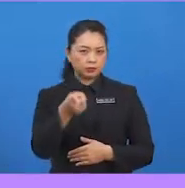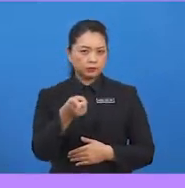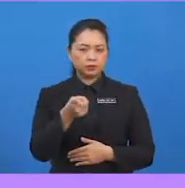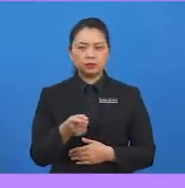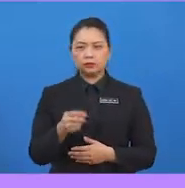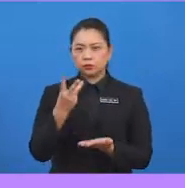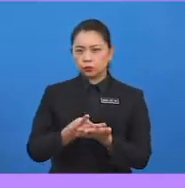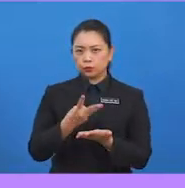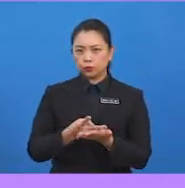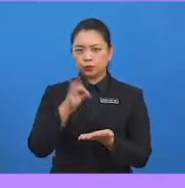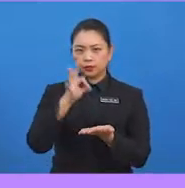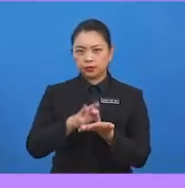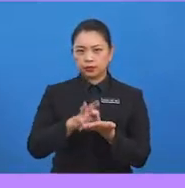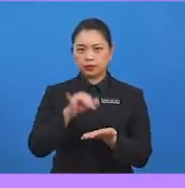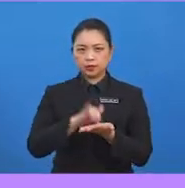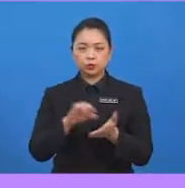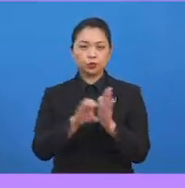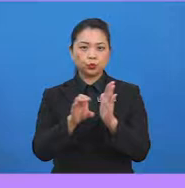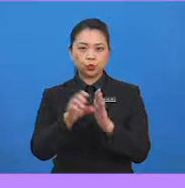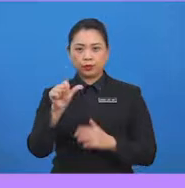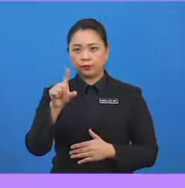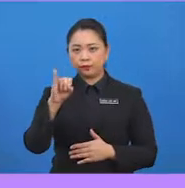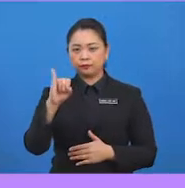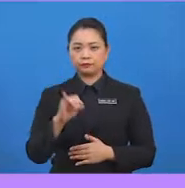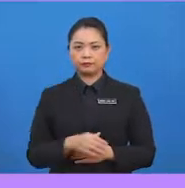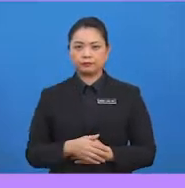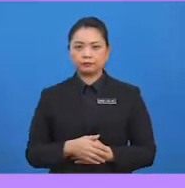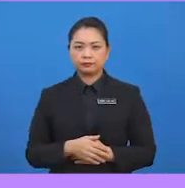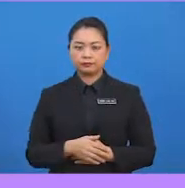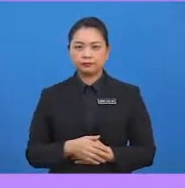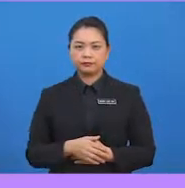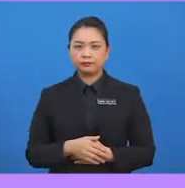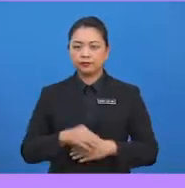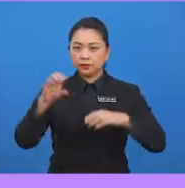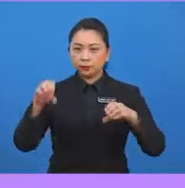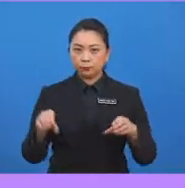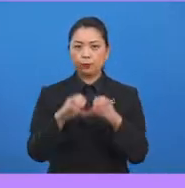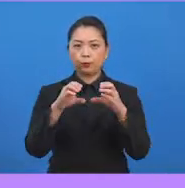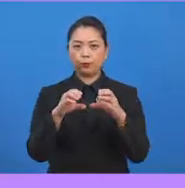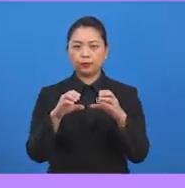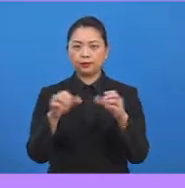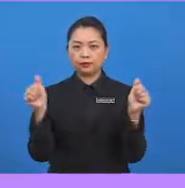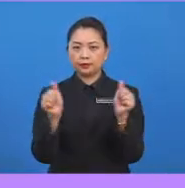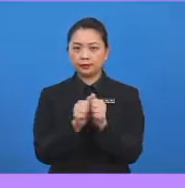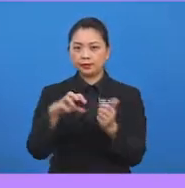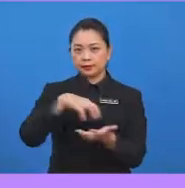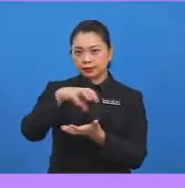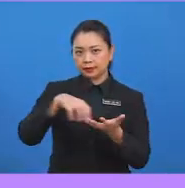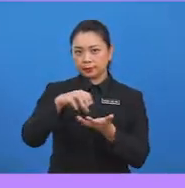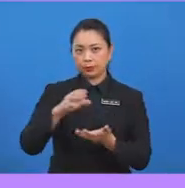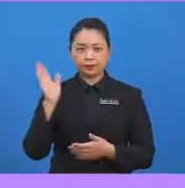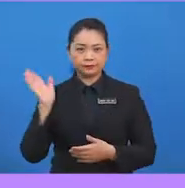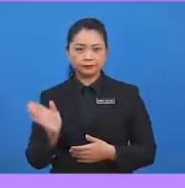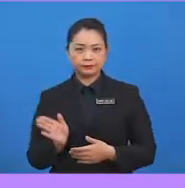itu juga adalah contoh alloy? Alloy cupro-nikel diperbuat daripada logam